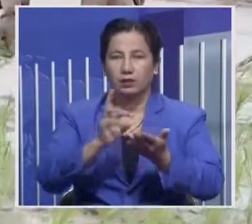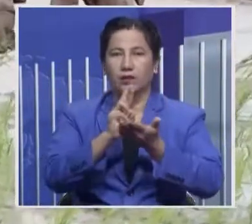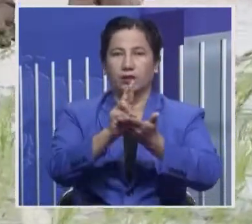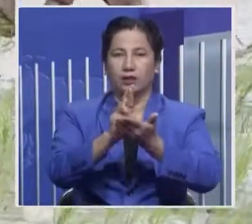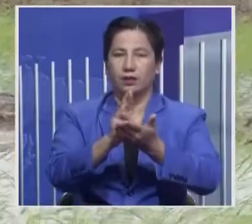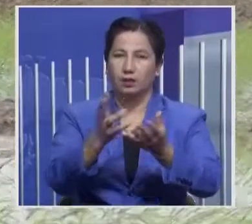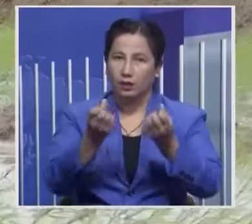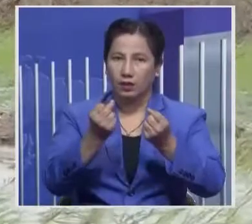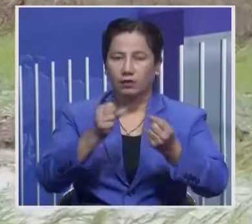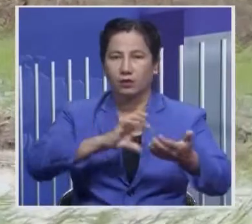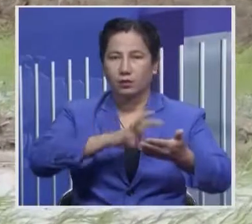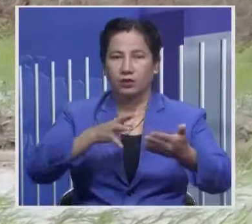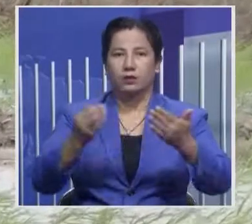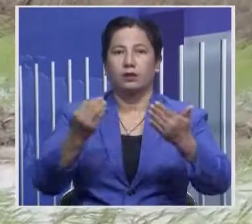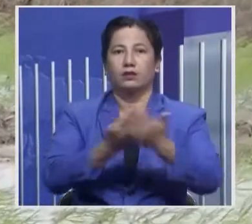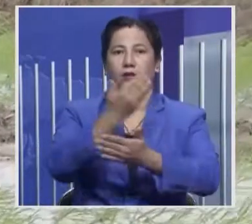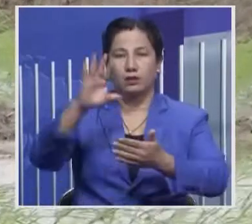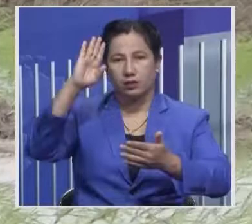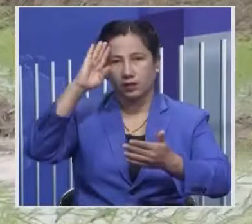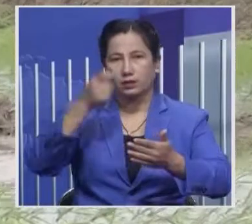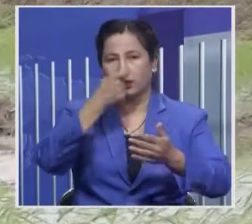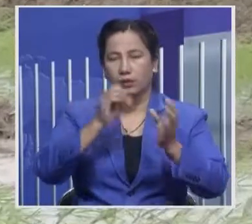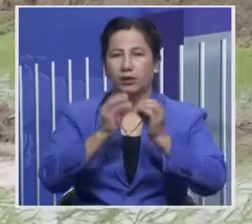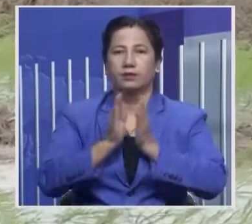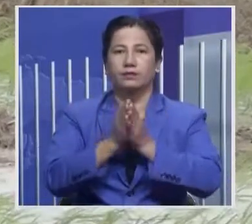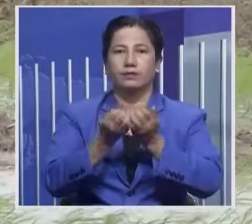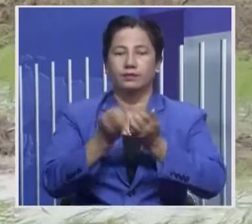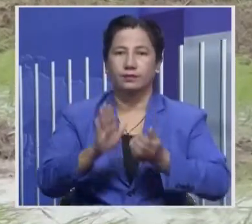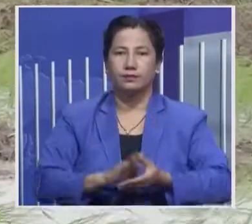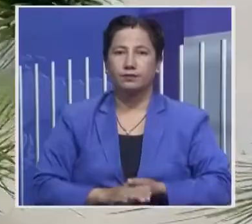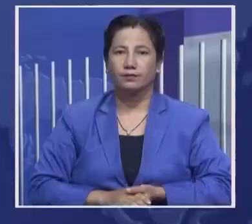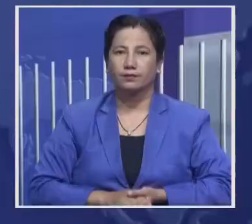प्याकेज ल्याउन प्रदेश र संघीय सरकारसँग गाउँपालिकाले आग्रह गरेको छ।